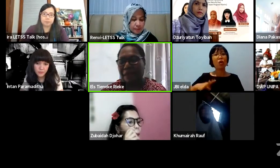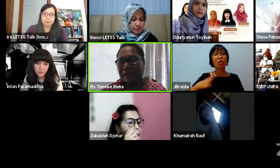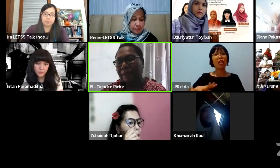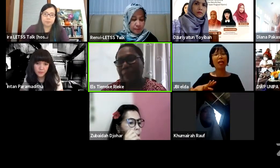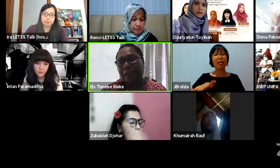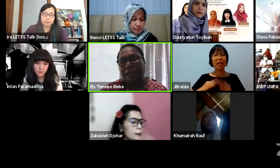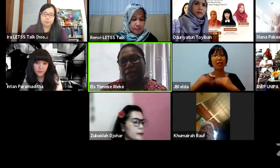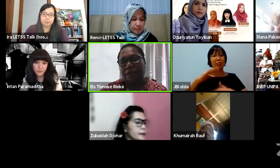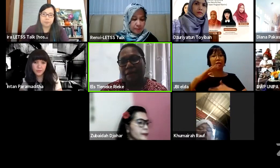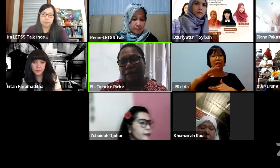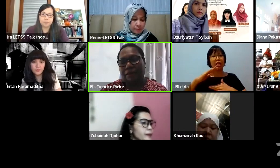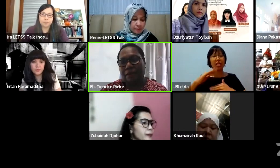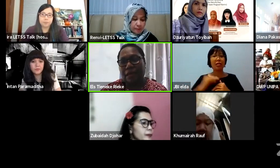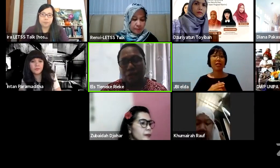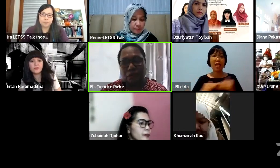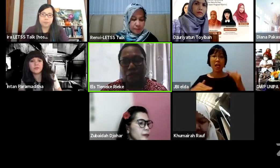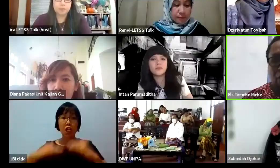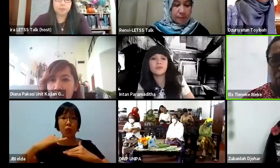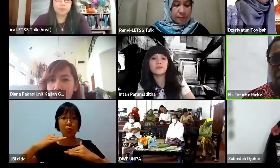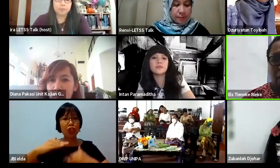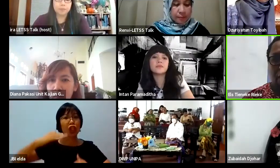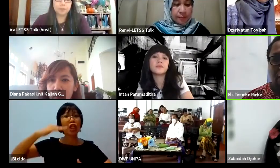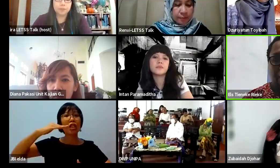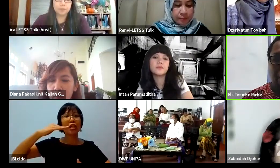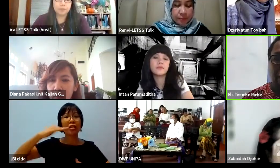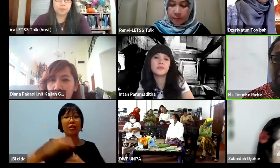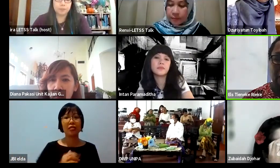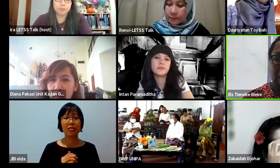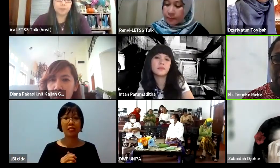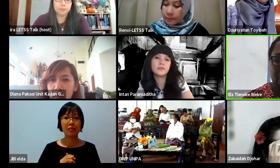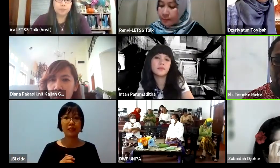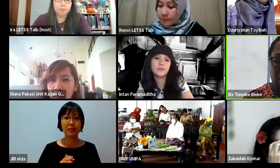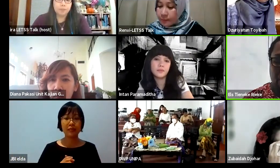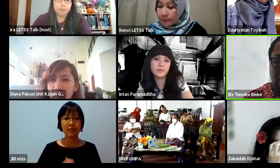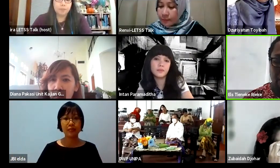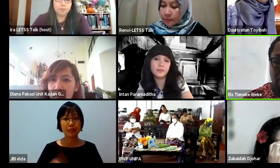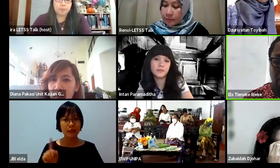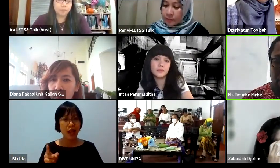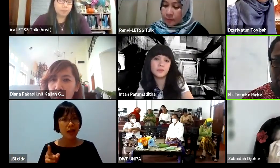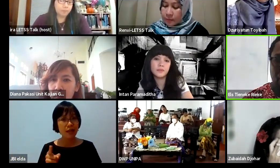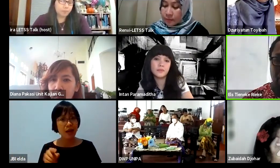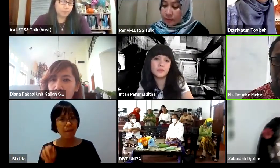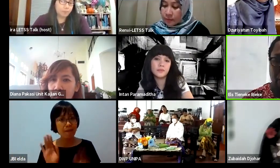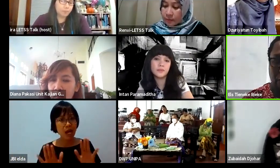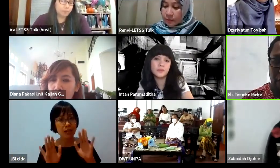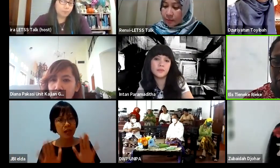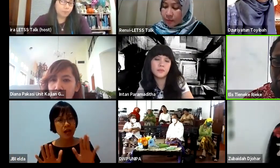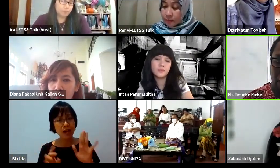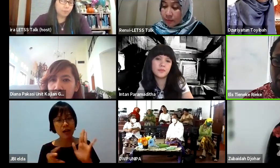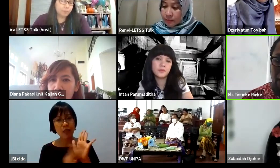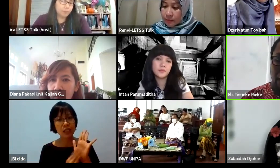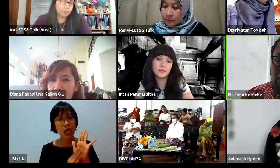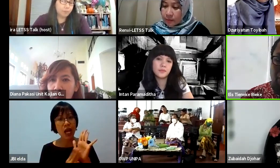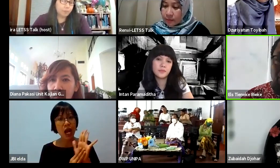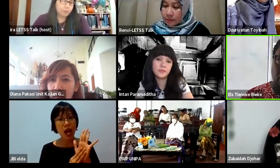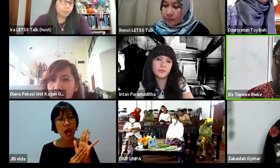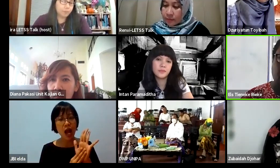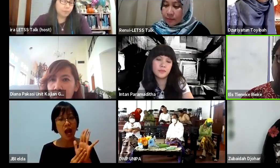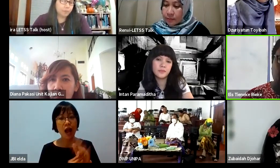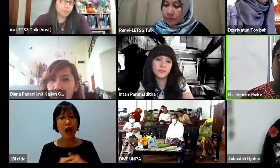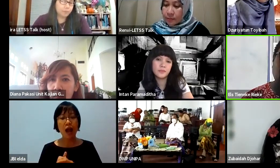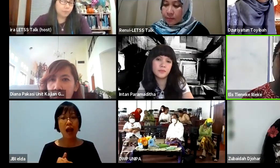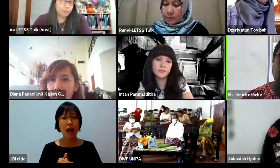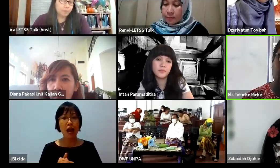asistennya dan sebagainya. Nah, kasus juga dalam pengamatan saya di Manokwari itu itu adalah bahwa perempuan